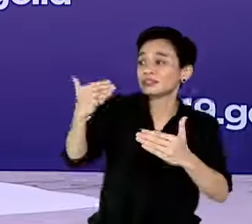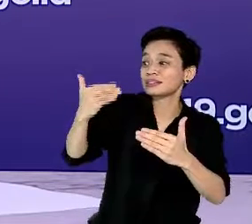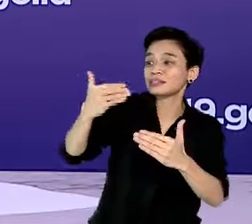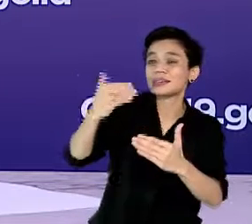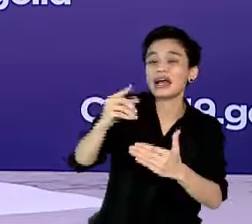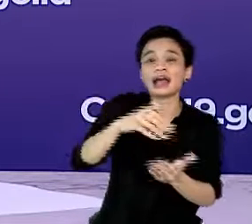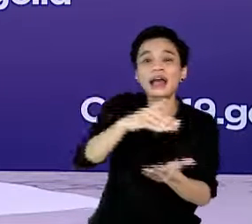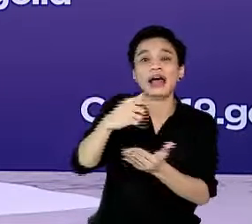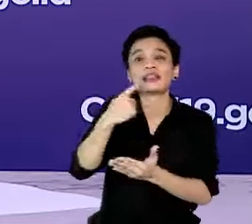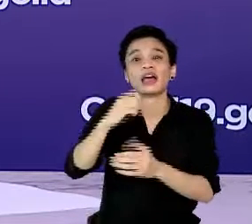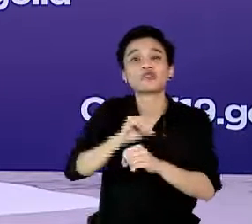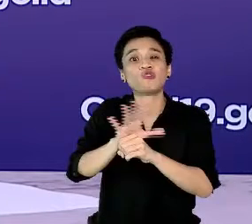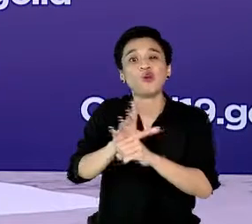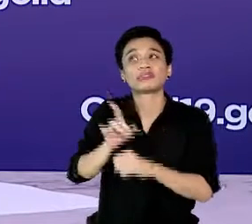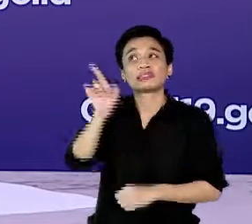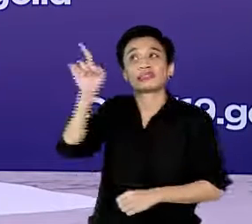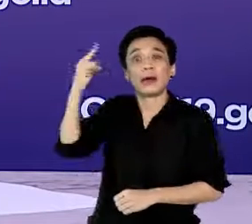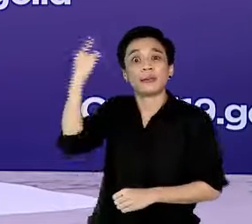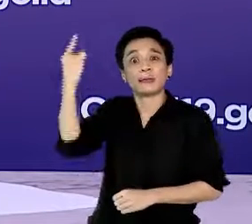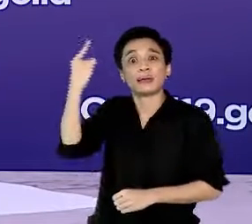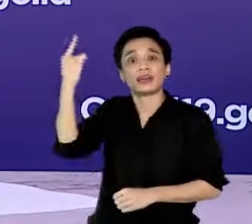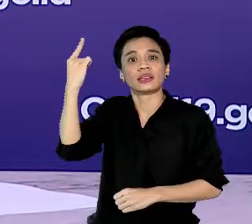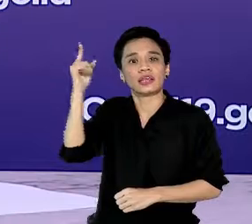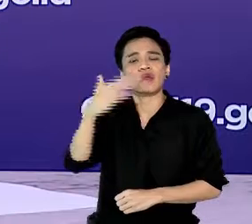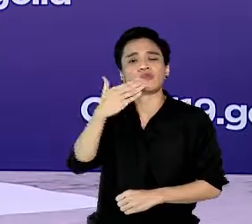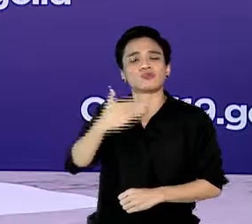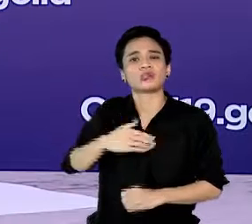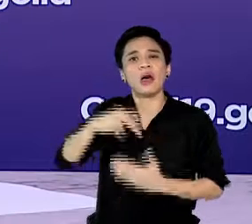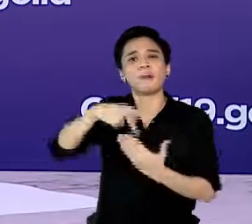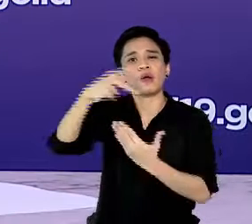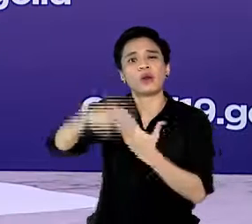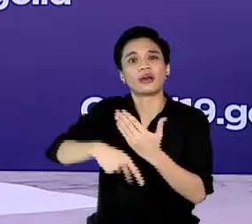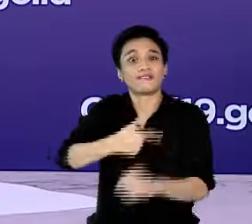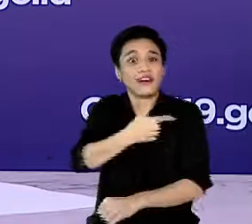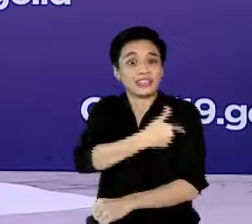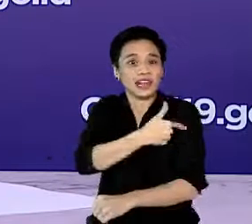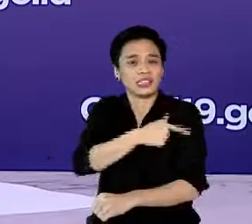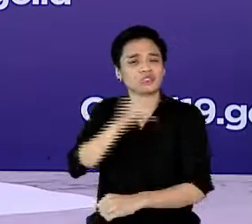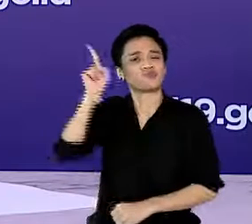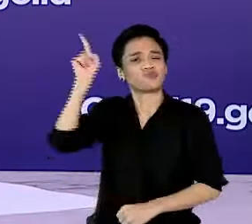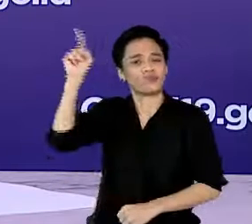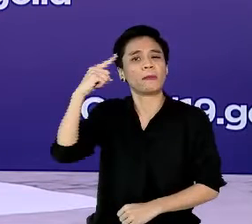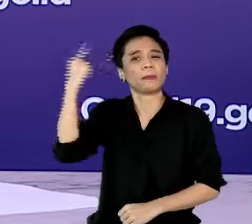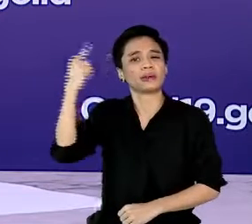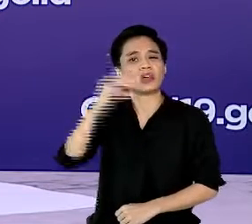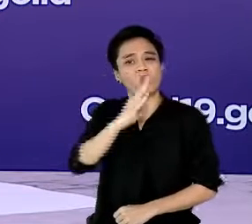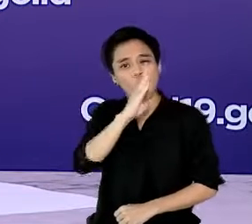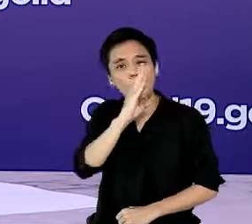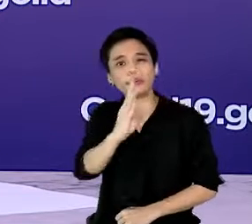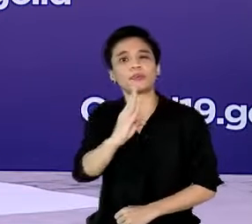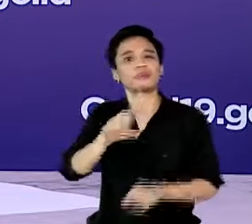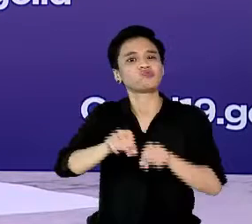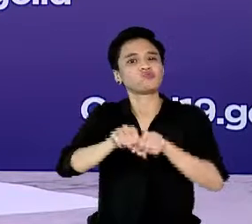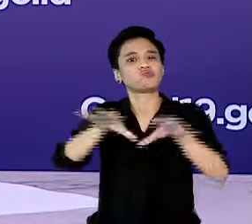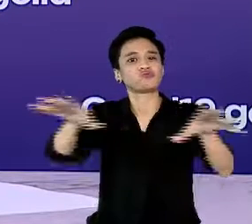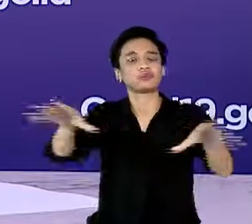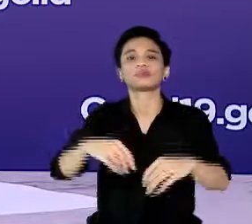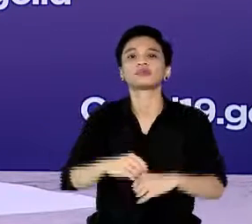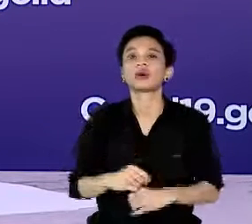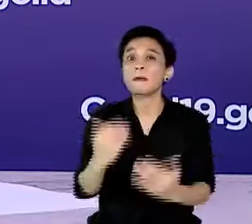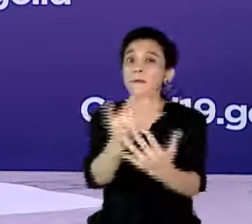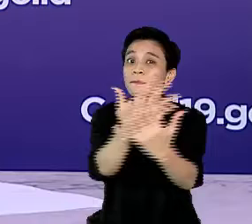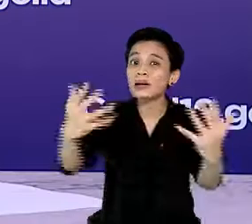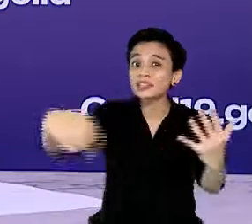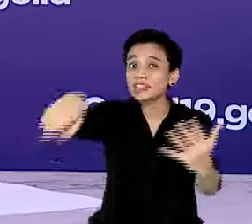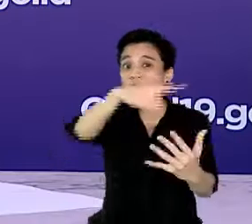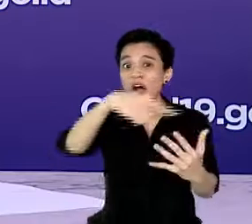pemerintah berkomitmen untuk melakukan program vaksinasi sesuai target yang ditentukan baik dari segi jumlah masyarakat